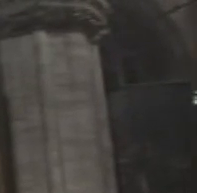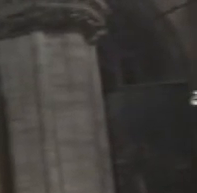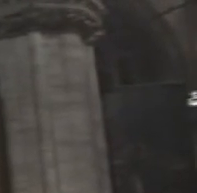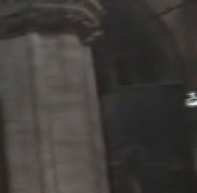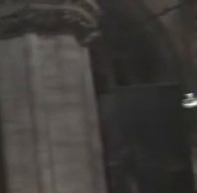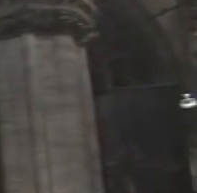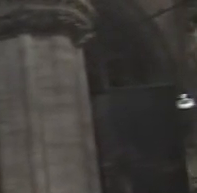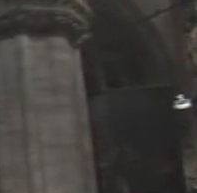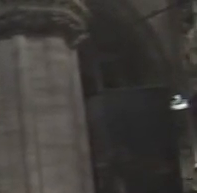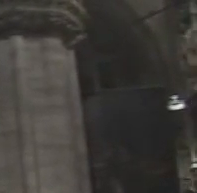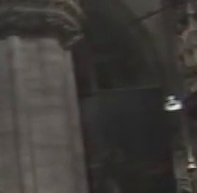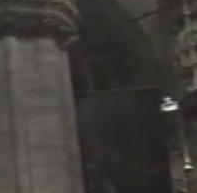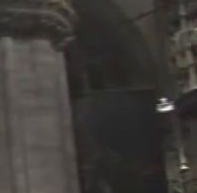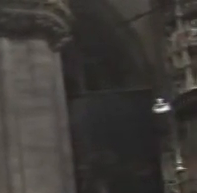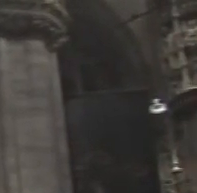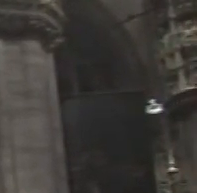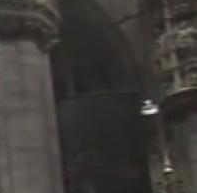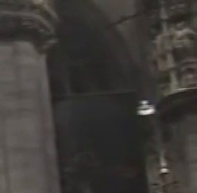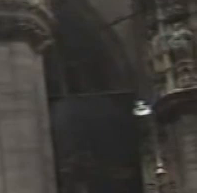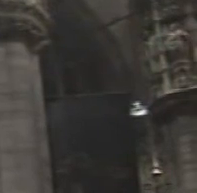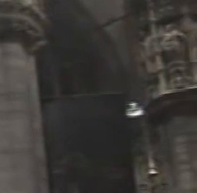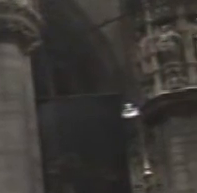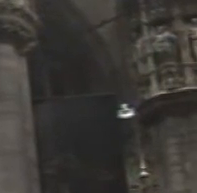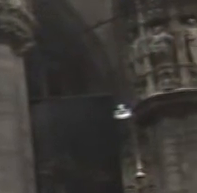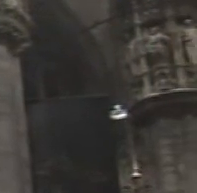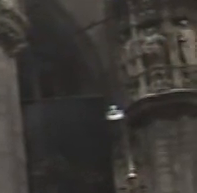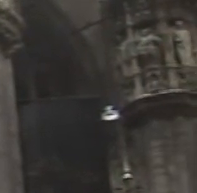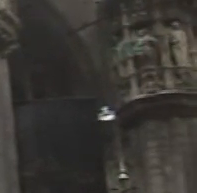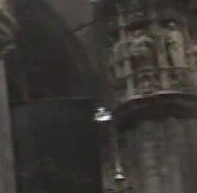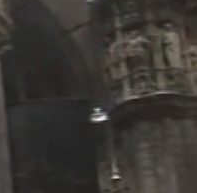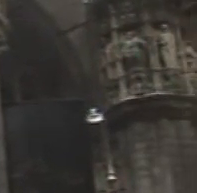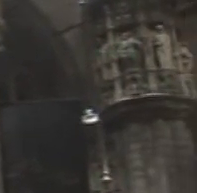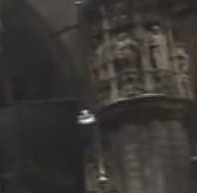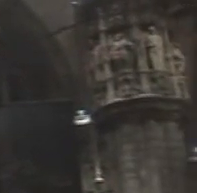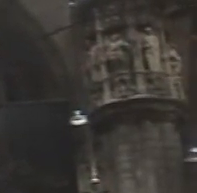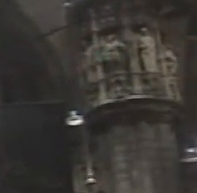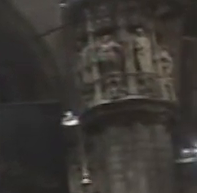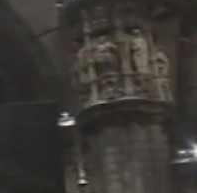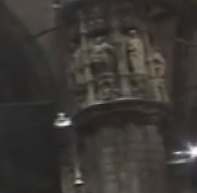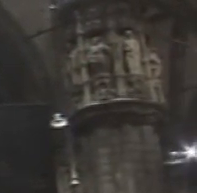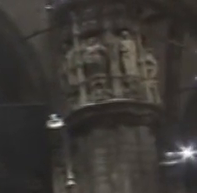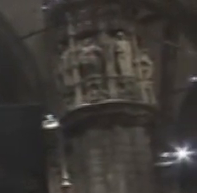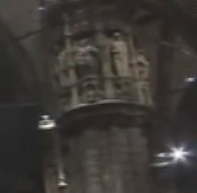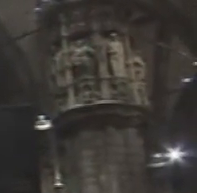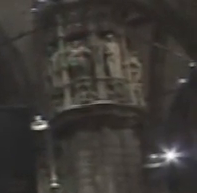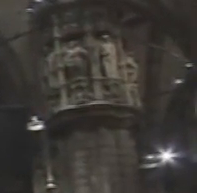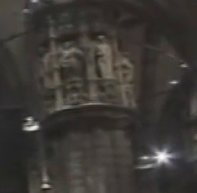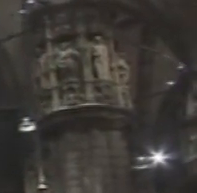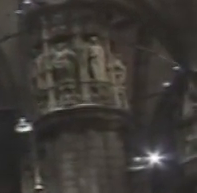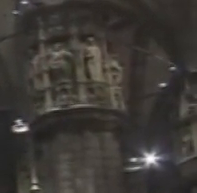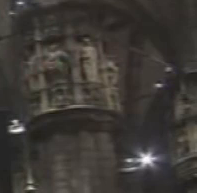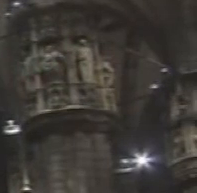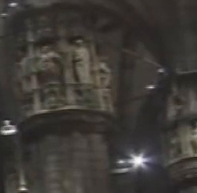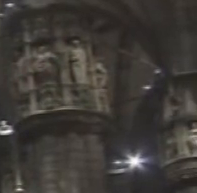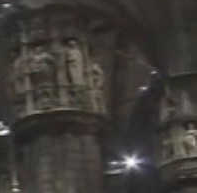il risentimento di chi cerca il colpevole della propria tribolazione, Dio, la vita o il destino, e che porta a sfogare la rabbia con i